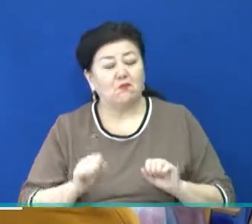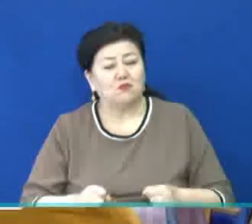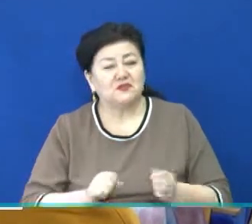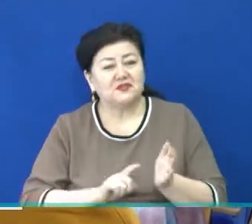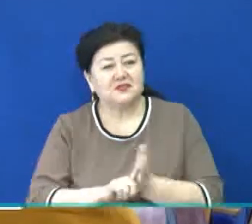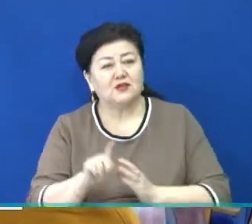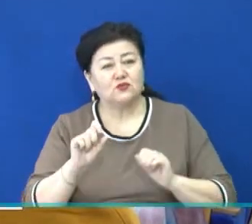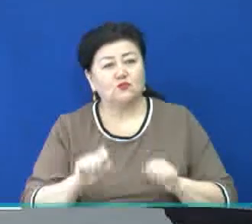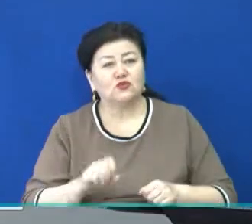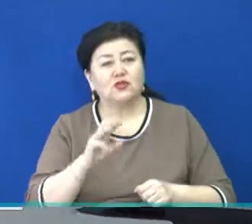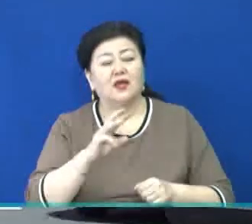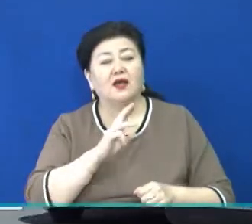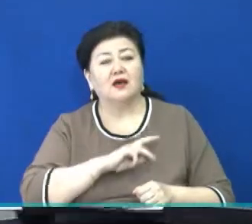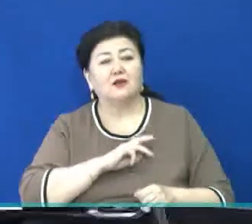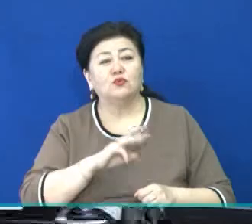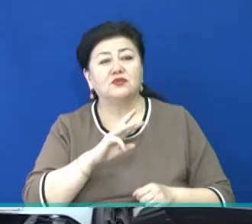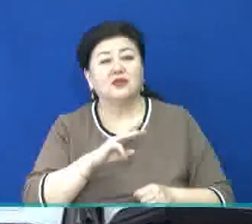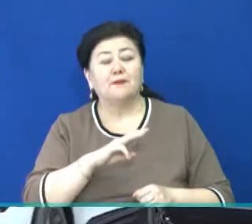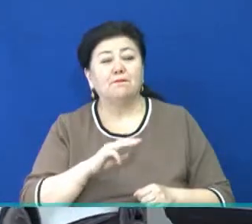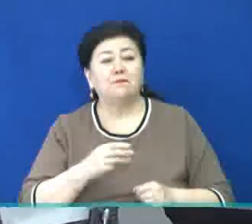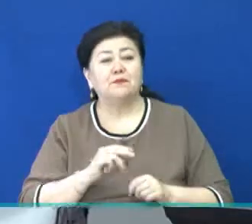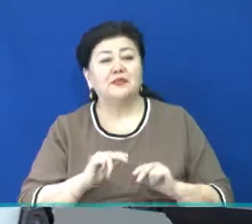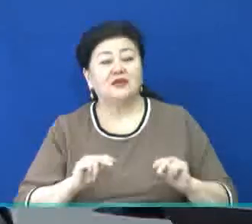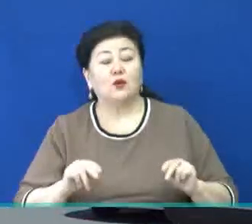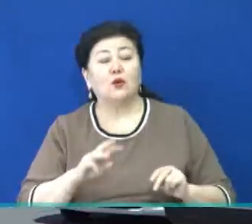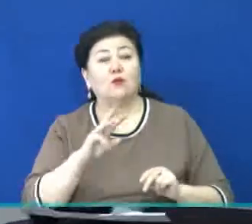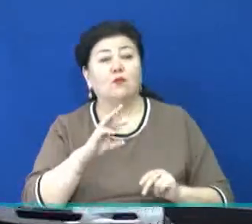мәртебесін беру жоспарлануда. Шулос Сұлтанмахмұдов, Анатолий Тернов, Семей телеарнасы.